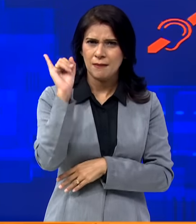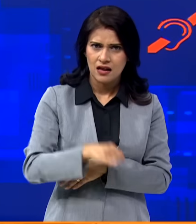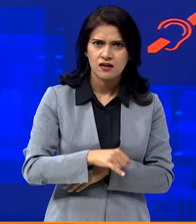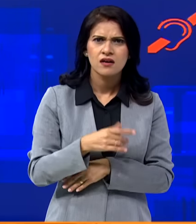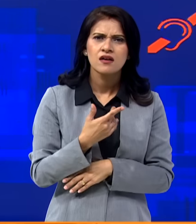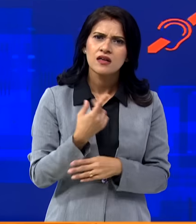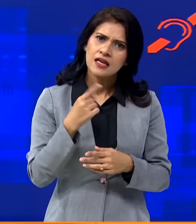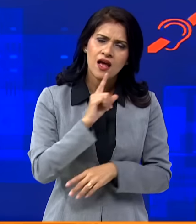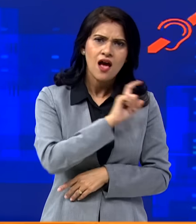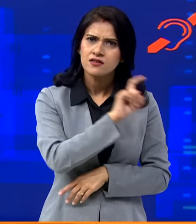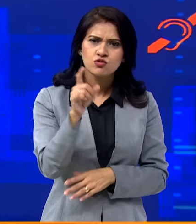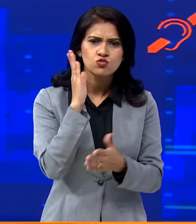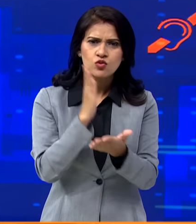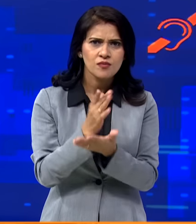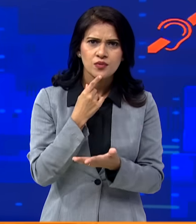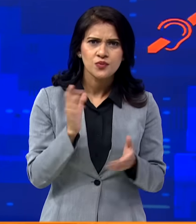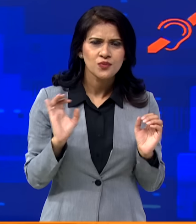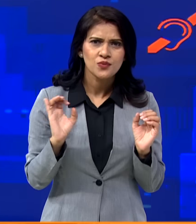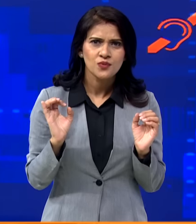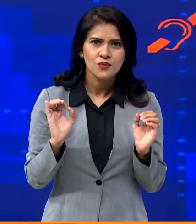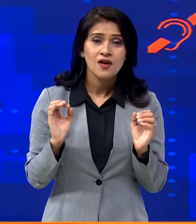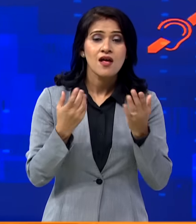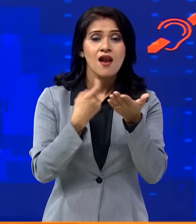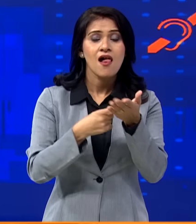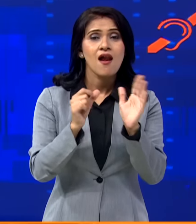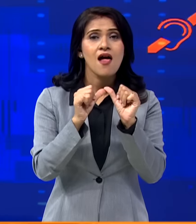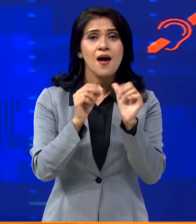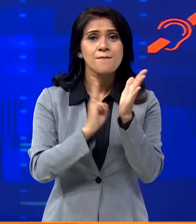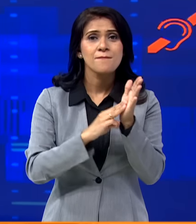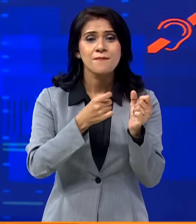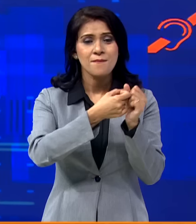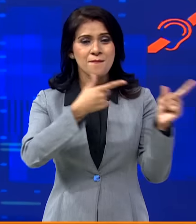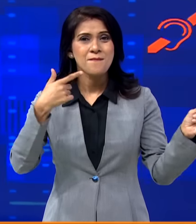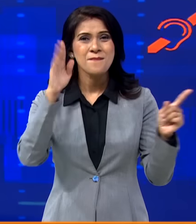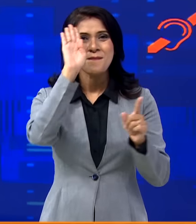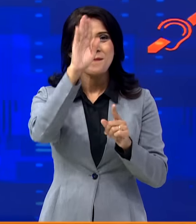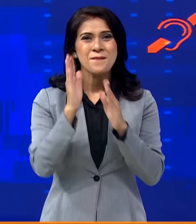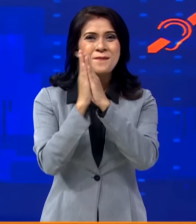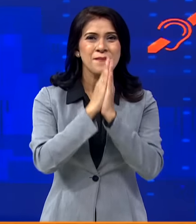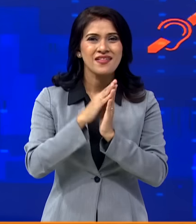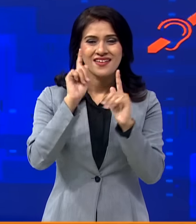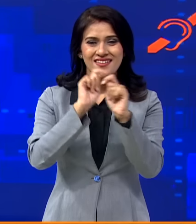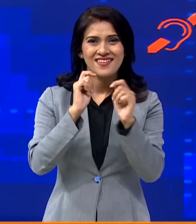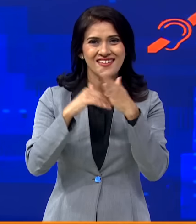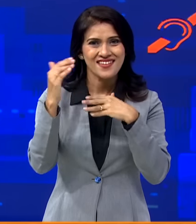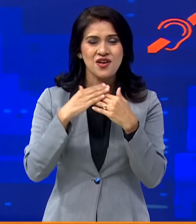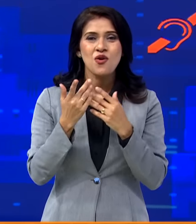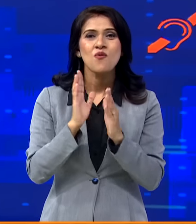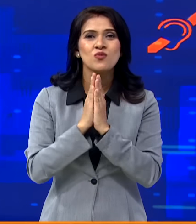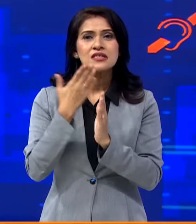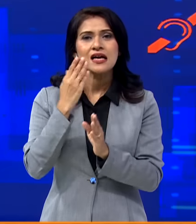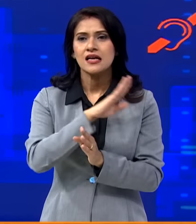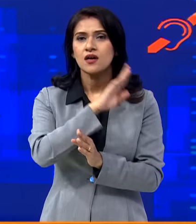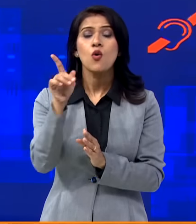बीजेपी का कार्यक्रम है जबकि ऐसा नहीं था वो कहते हैं आचार जी कि बीजेपी को भी क्या फायदा हुआ अयोध्या